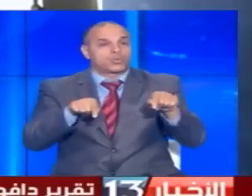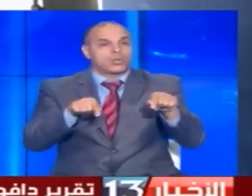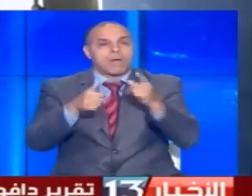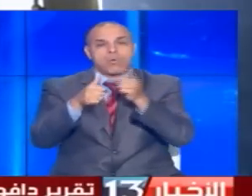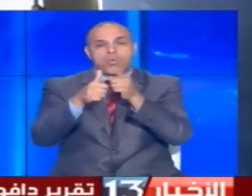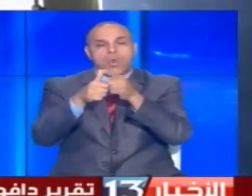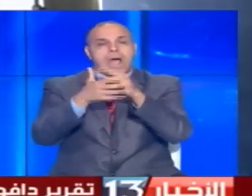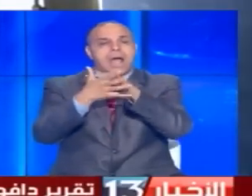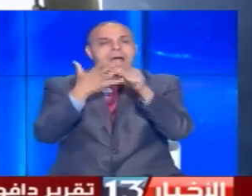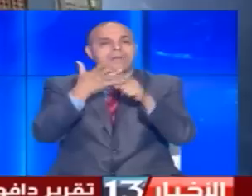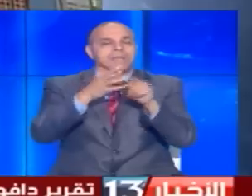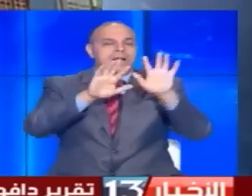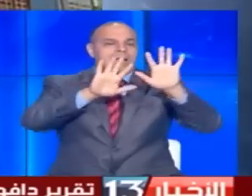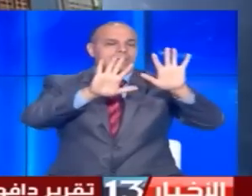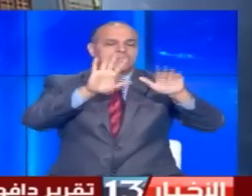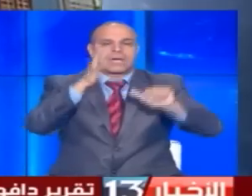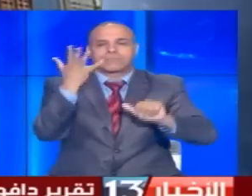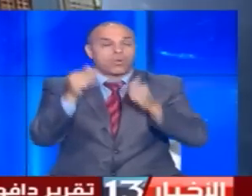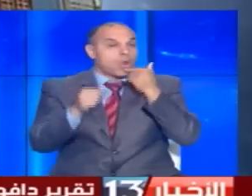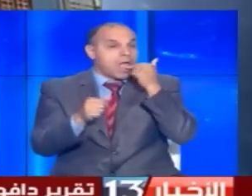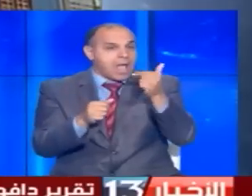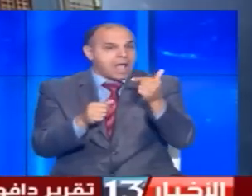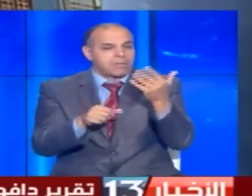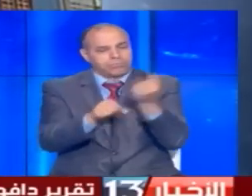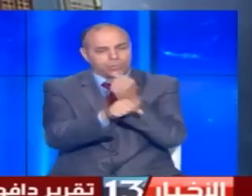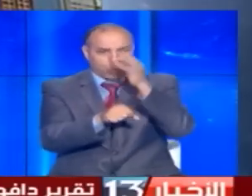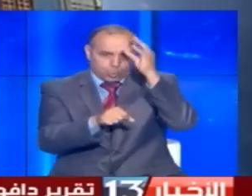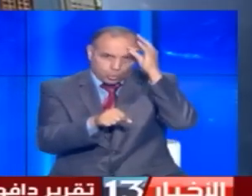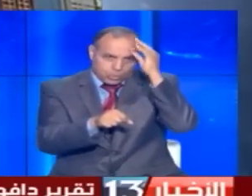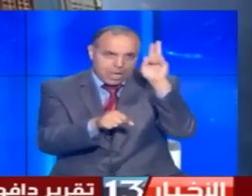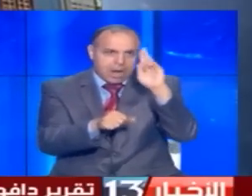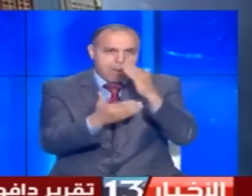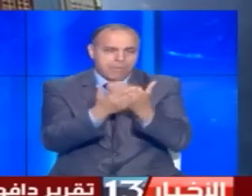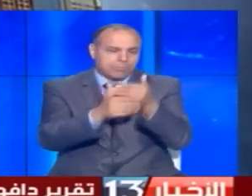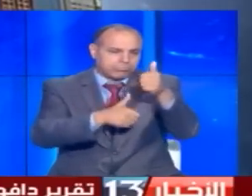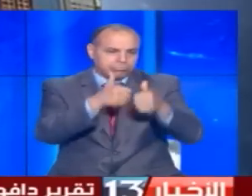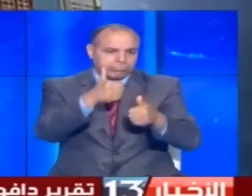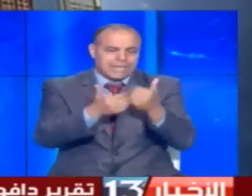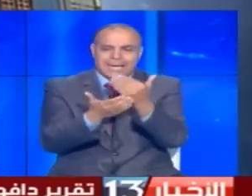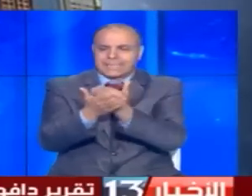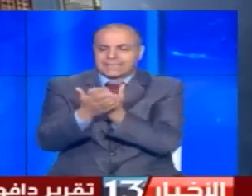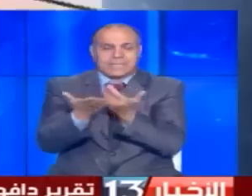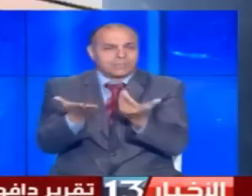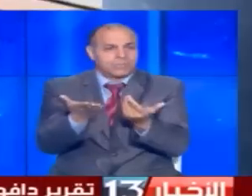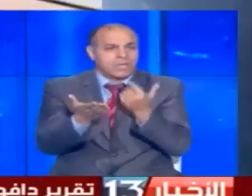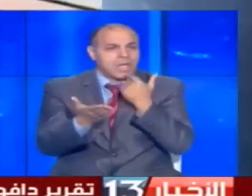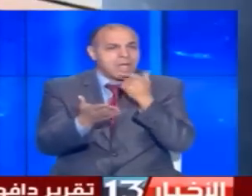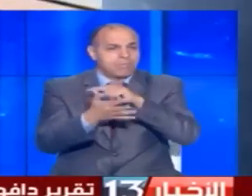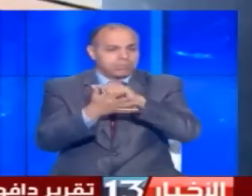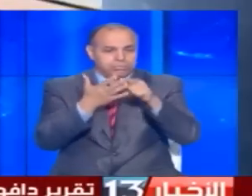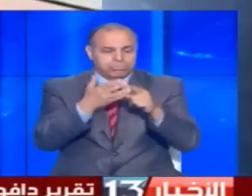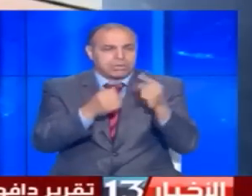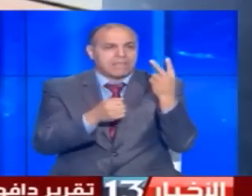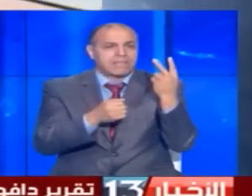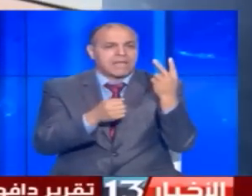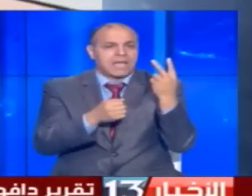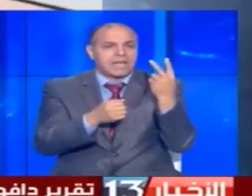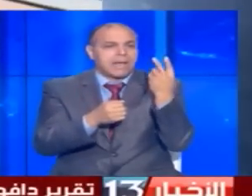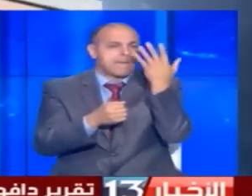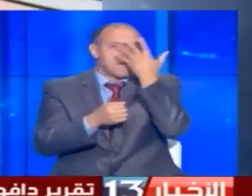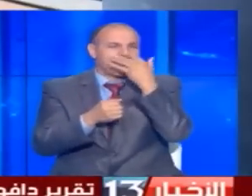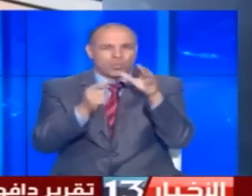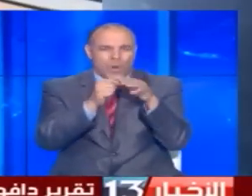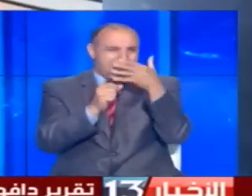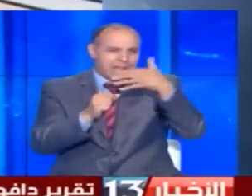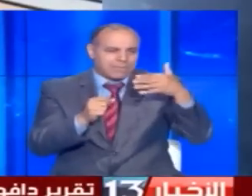المرتبة 95. وبذلك تحتل تونس في تقرير التنافسية الاقتصادية المرتبة الثانية على الصعيد المغاربي